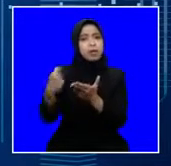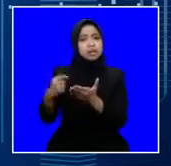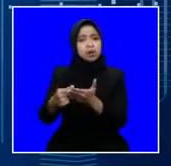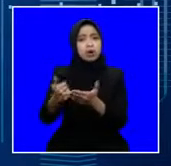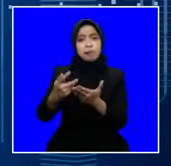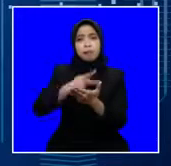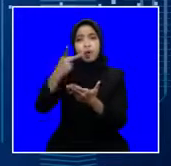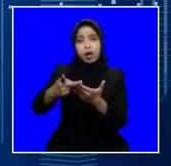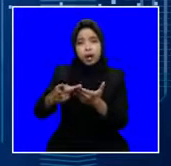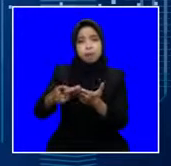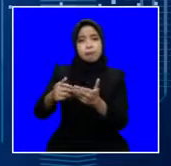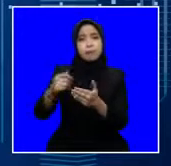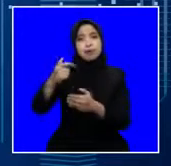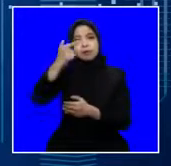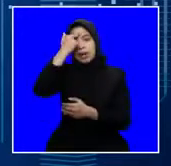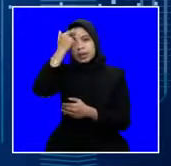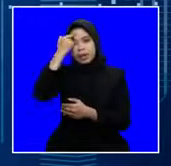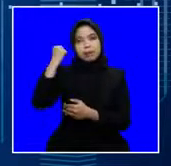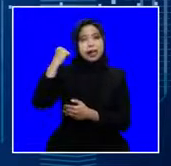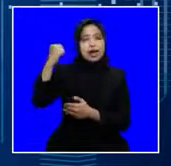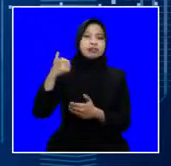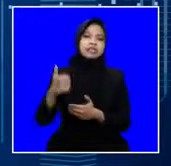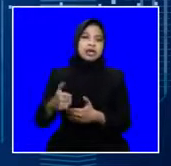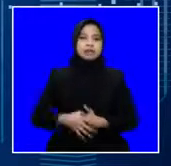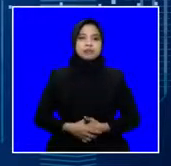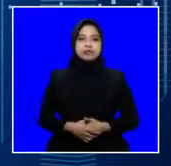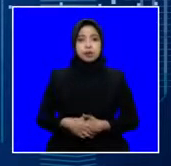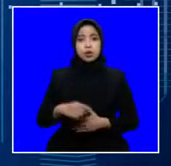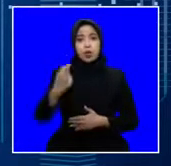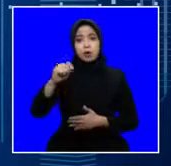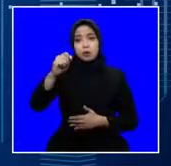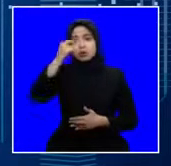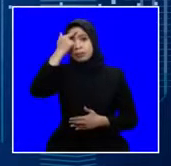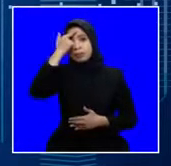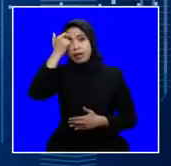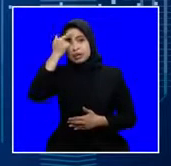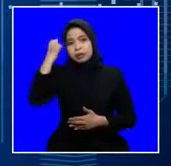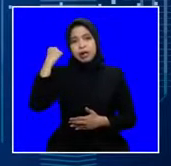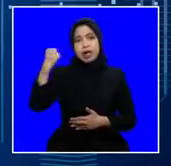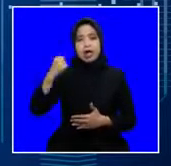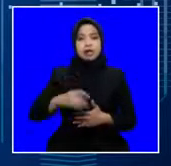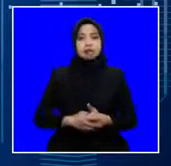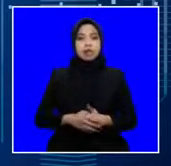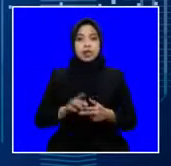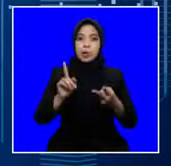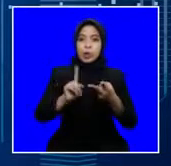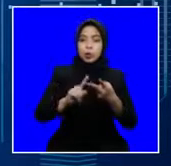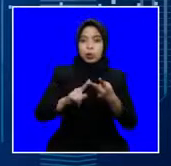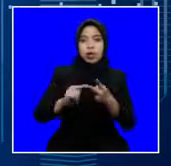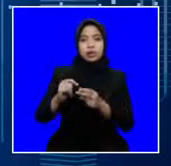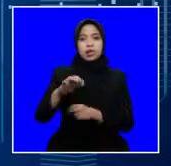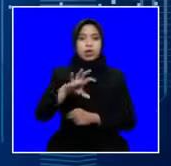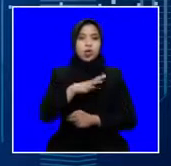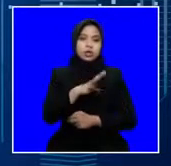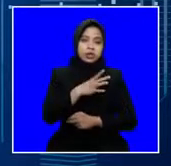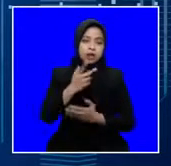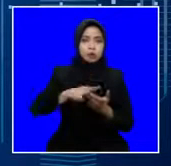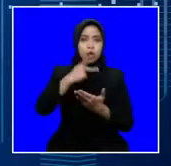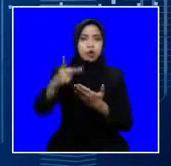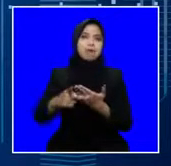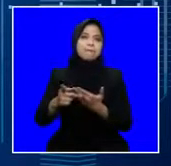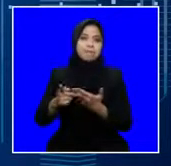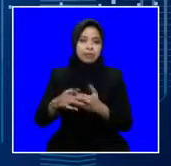untuk program Kampus Merdeka. Kedua adalah untuk program dosen dan tendik. Jadi kita akan